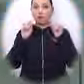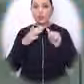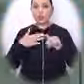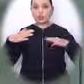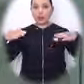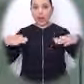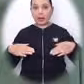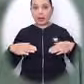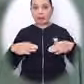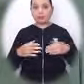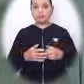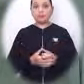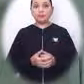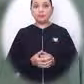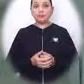кармана.